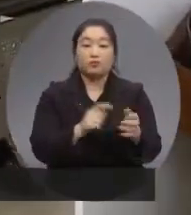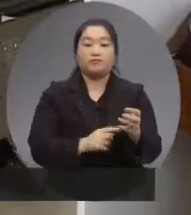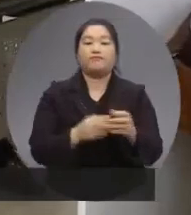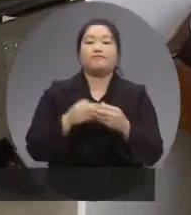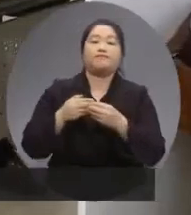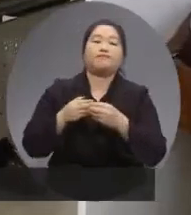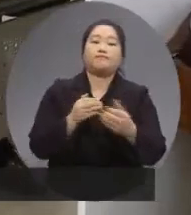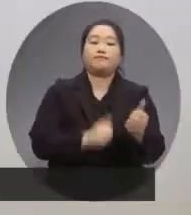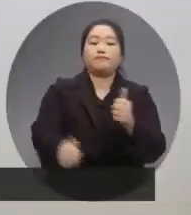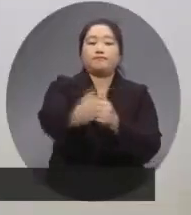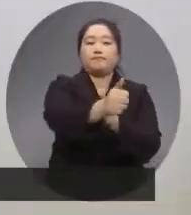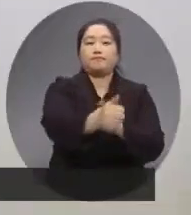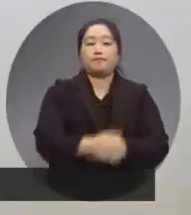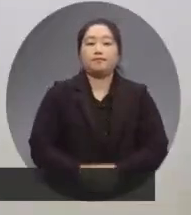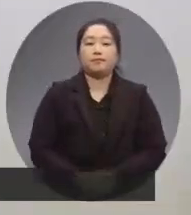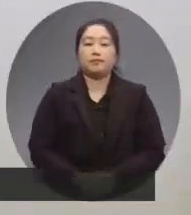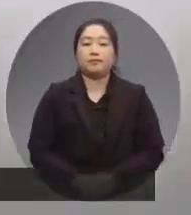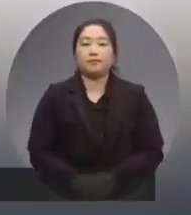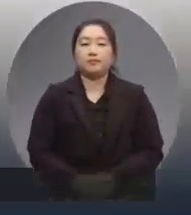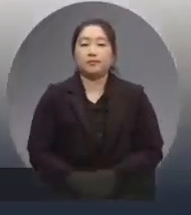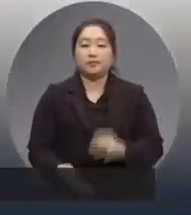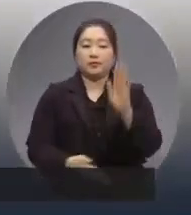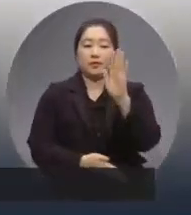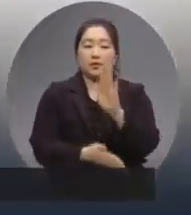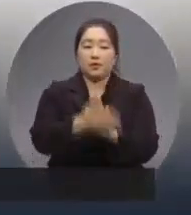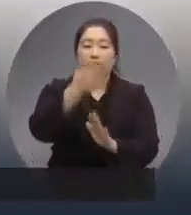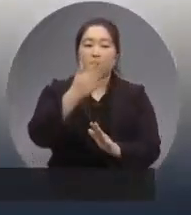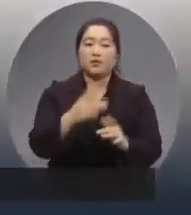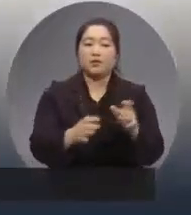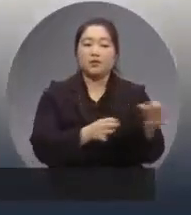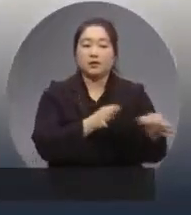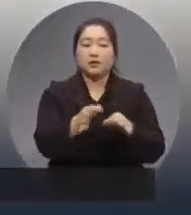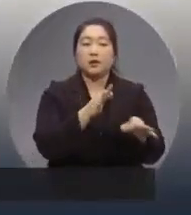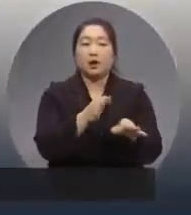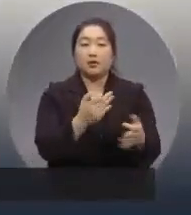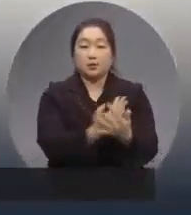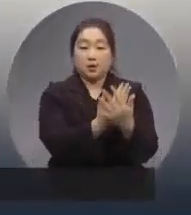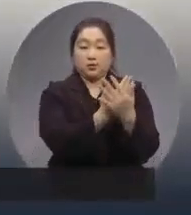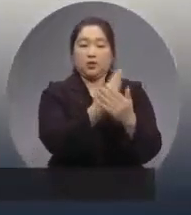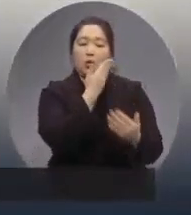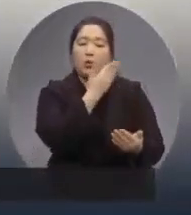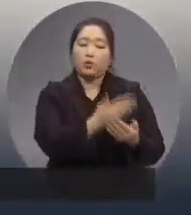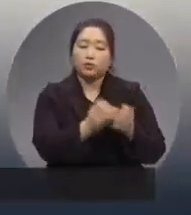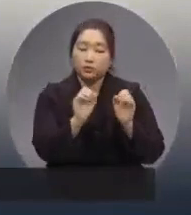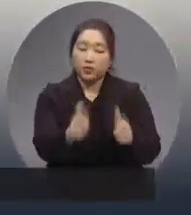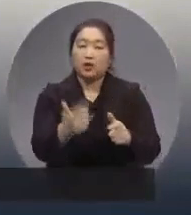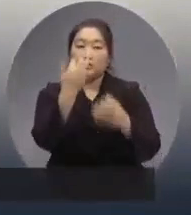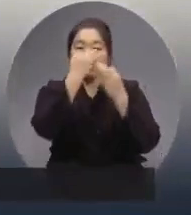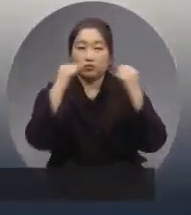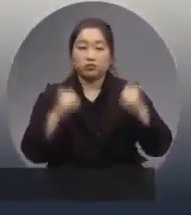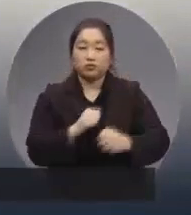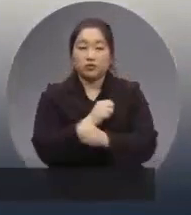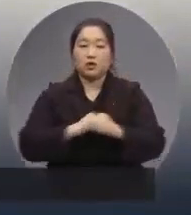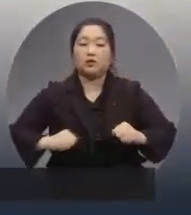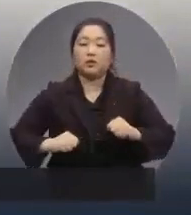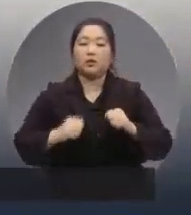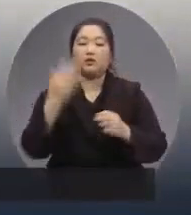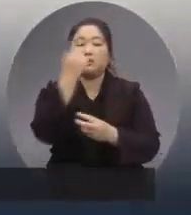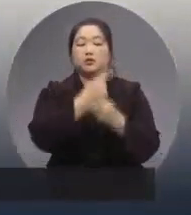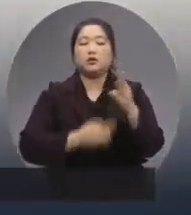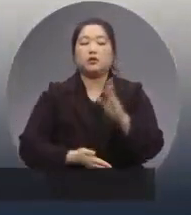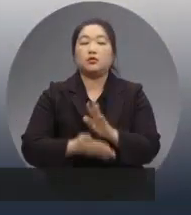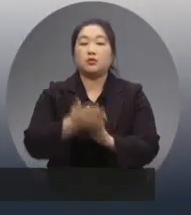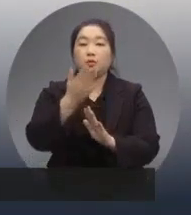세웠습니다. 원도심의 상권을 살릴 수 있는 소중한 기회인 충청권